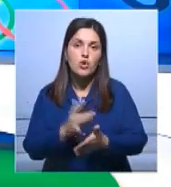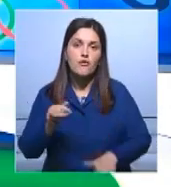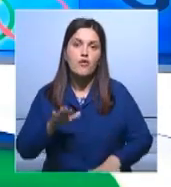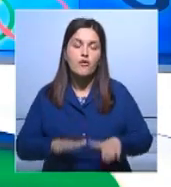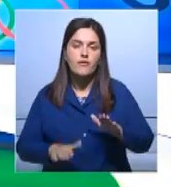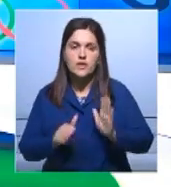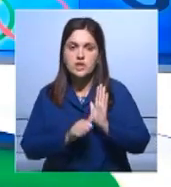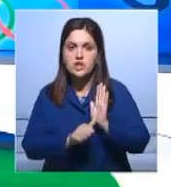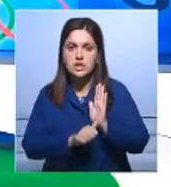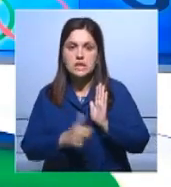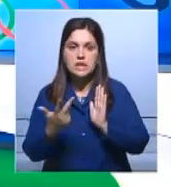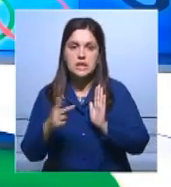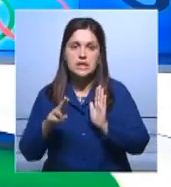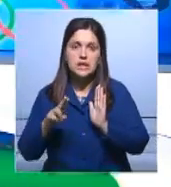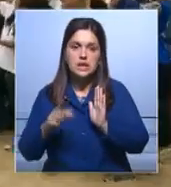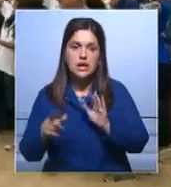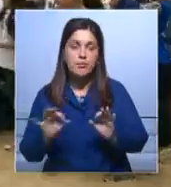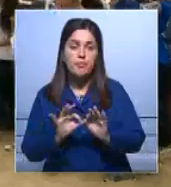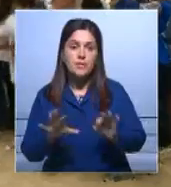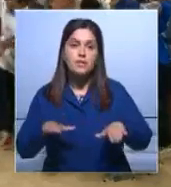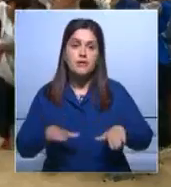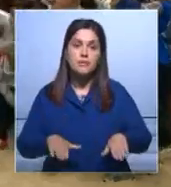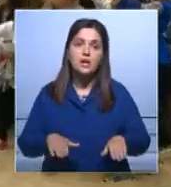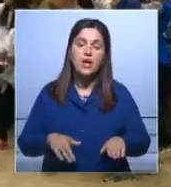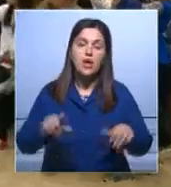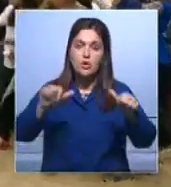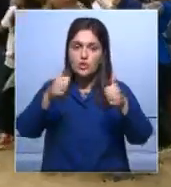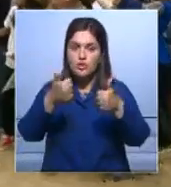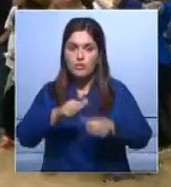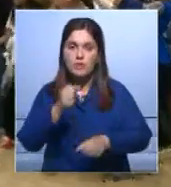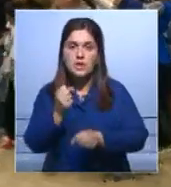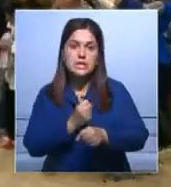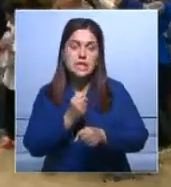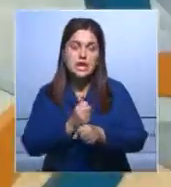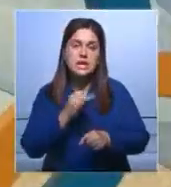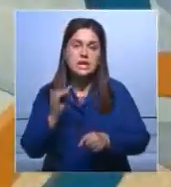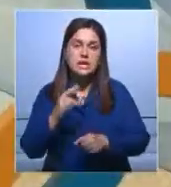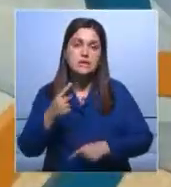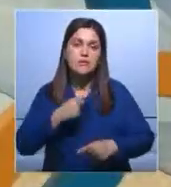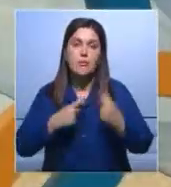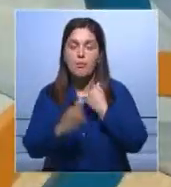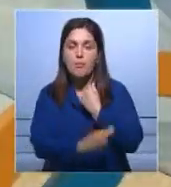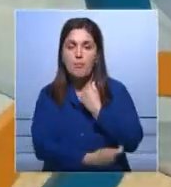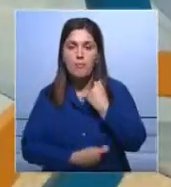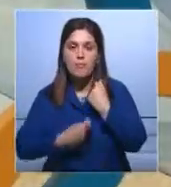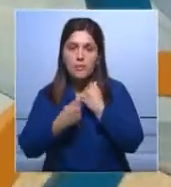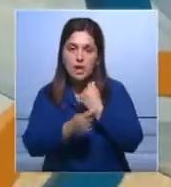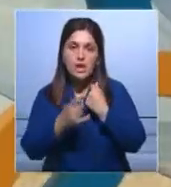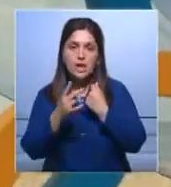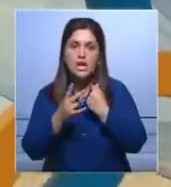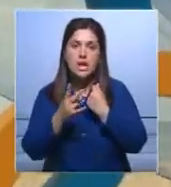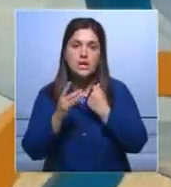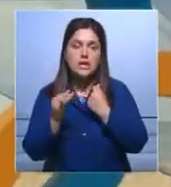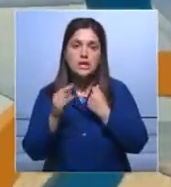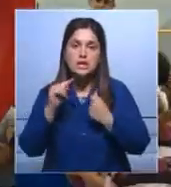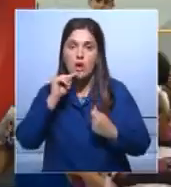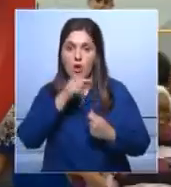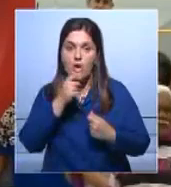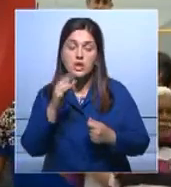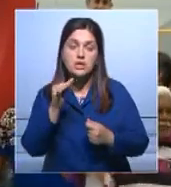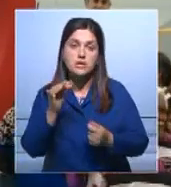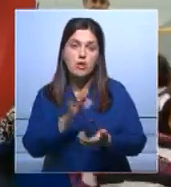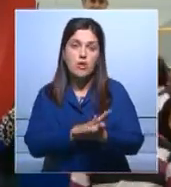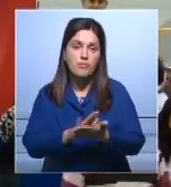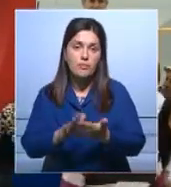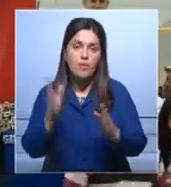мусора. Его вес 63 килограмма. По словам местных властей, скульптуру сделали из перерабатываемых материалов не из экономии, а